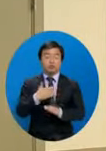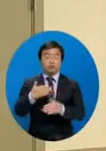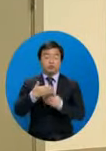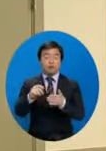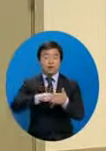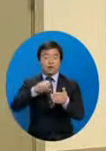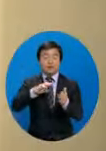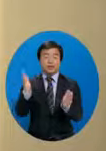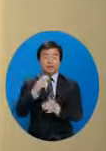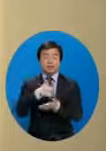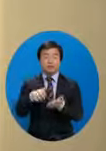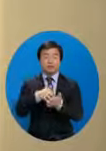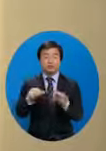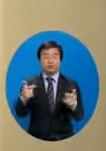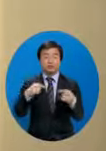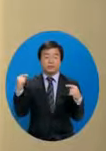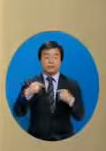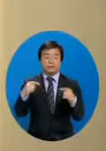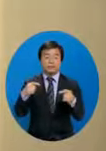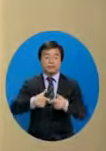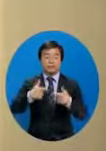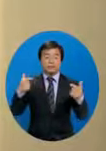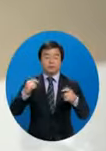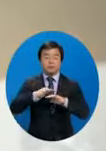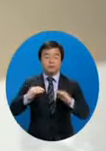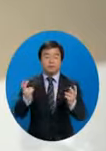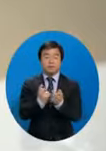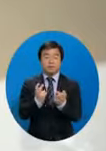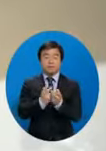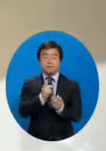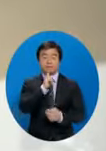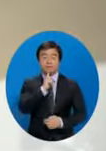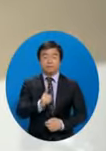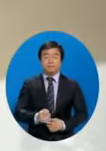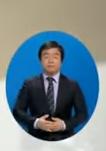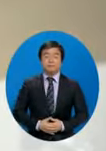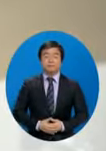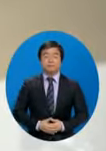상담 시간을 확대하는 등의 대안도 제시됐습니다. EBS 뉴스 오승재입니다.